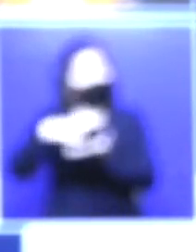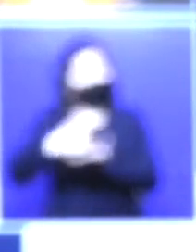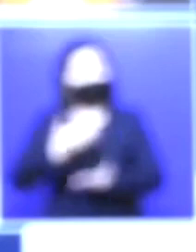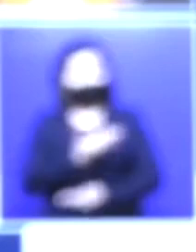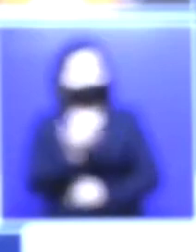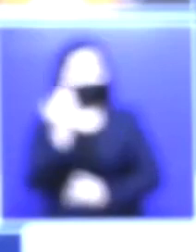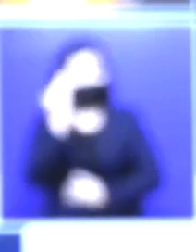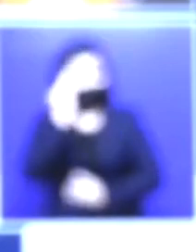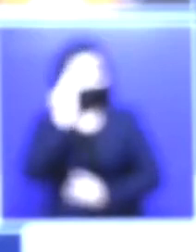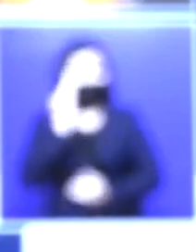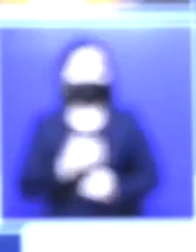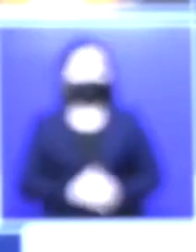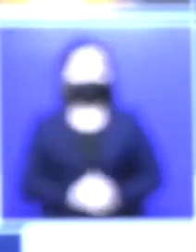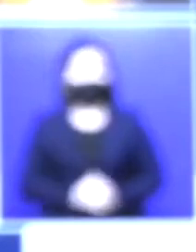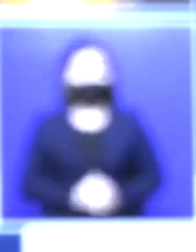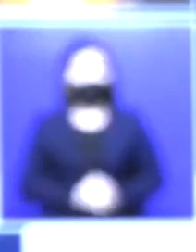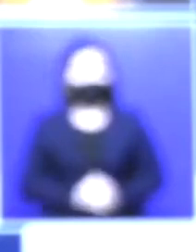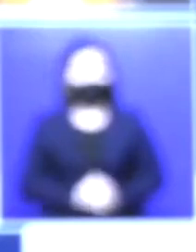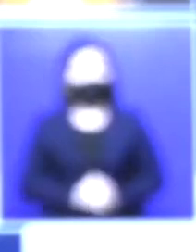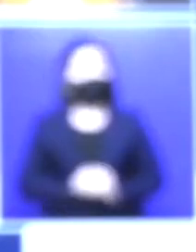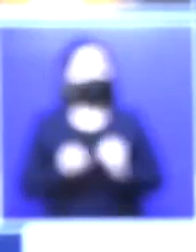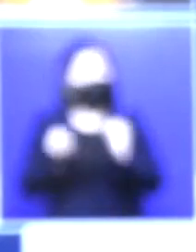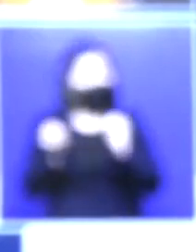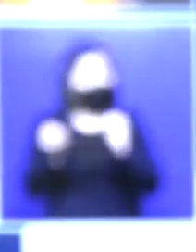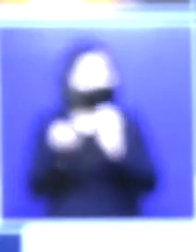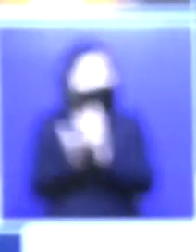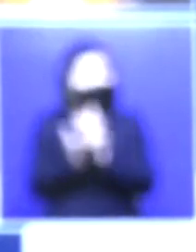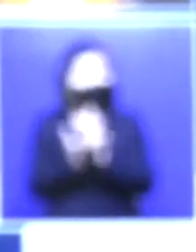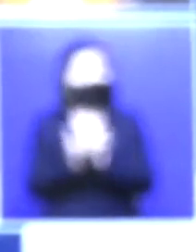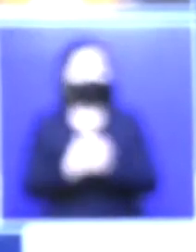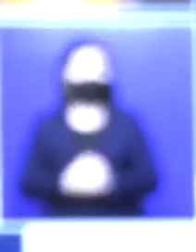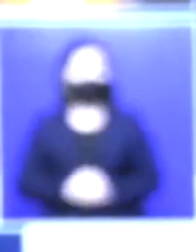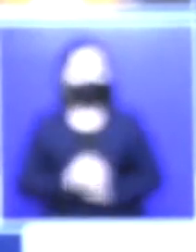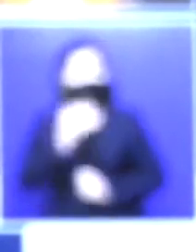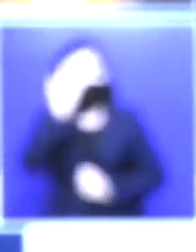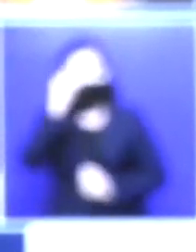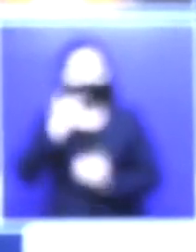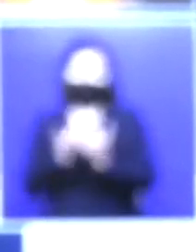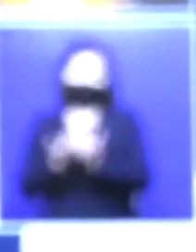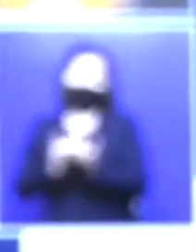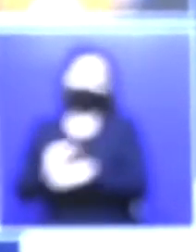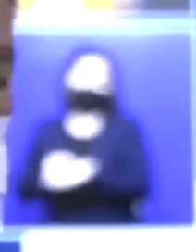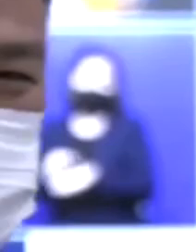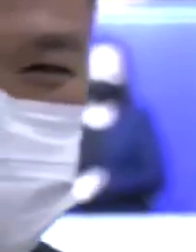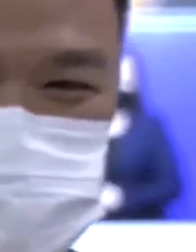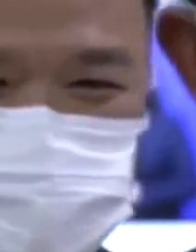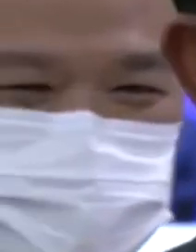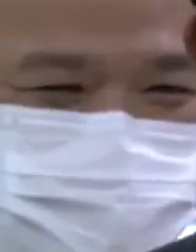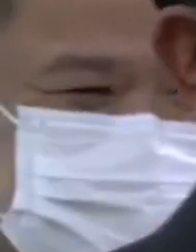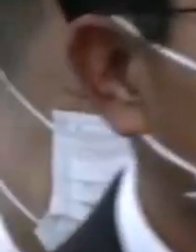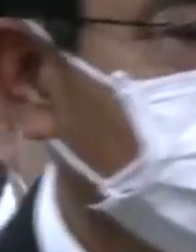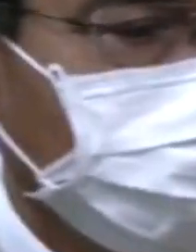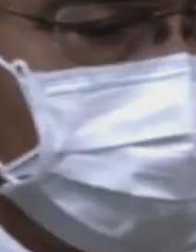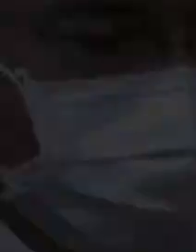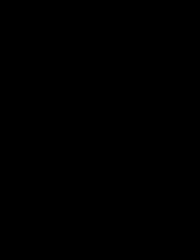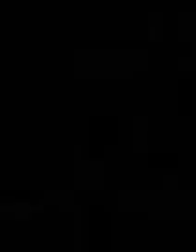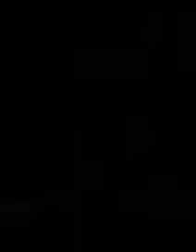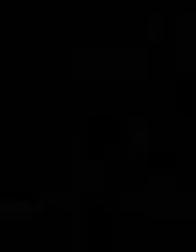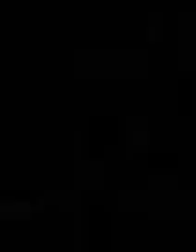ฟื้นตัวได้มากขนาดไหนเห็นเมื่อคุณนักศิลป์บอกว่าถ้าเป็นเขาเนี่ย6เดือนก็ทำได้แน่ แล้วกลับมาทำเนี่ย